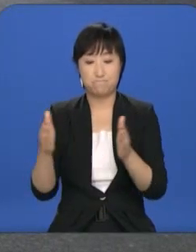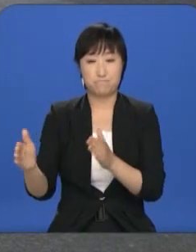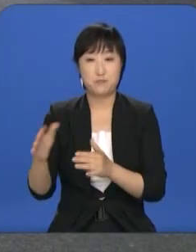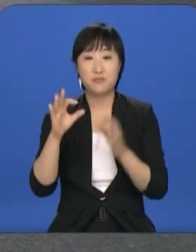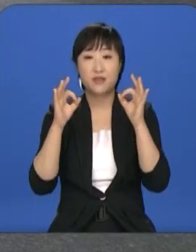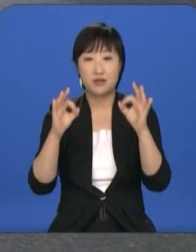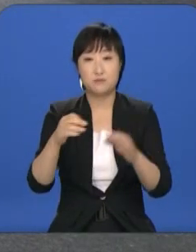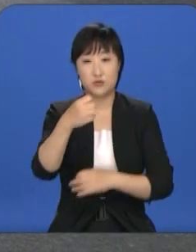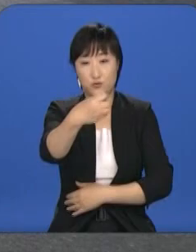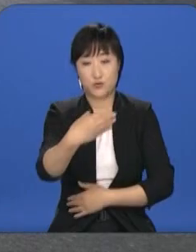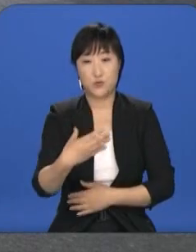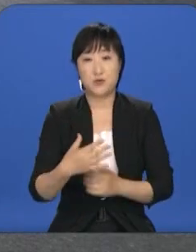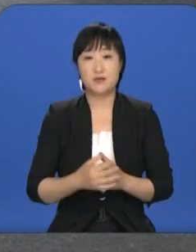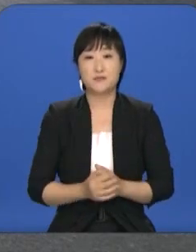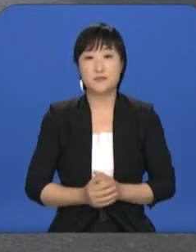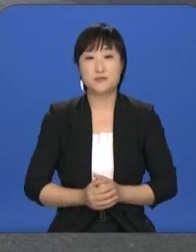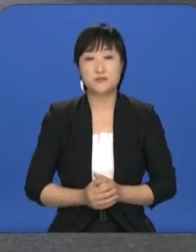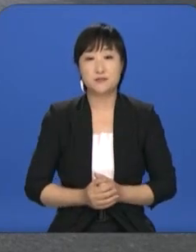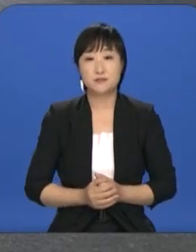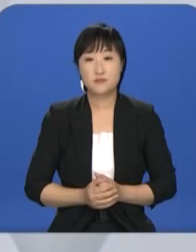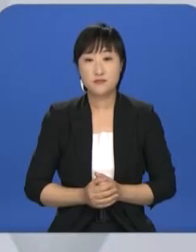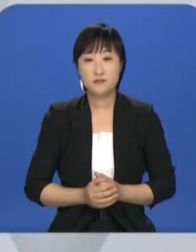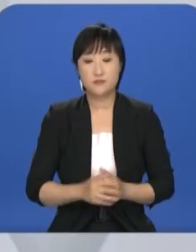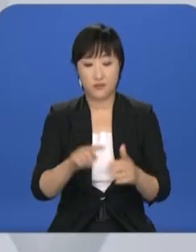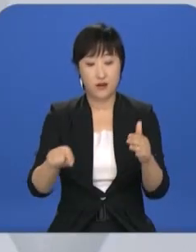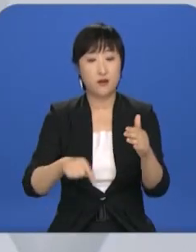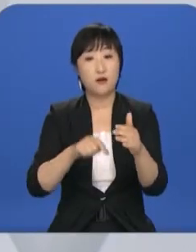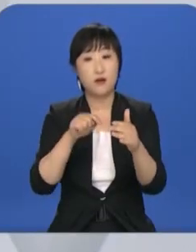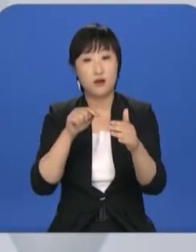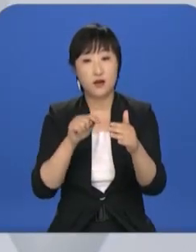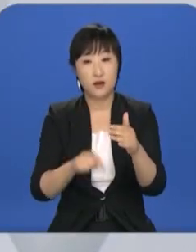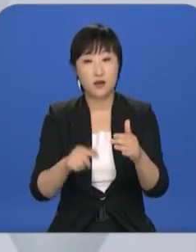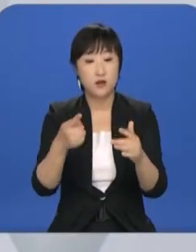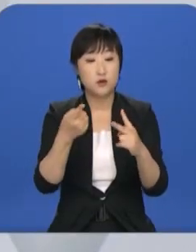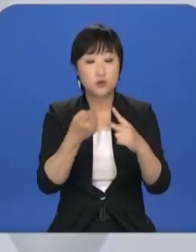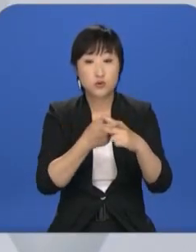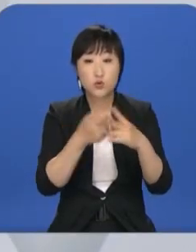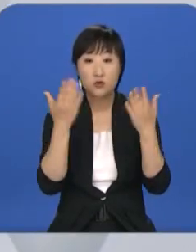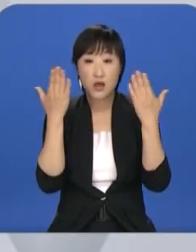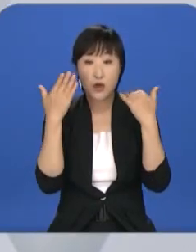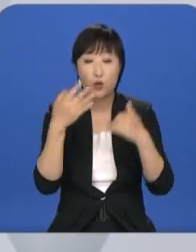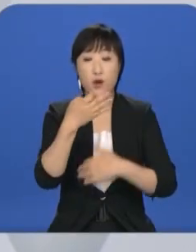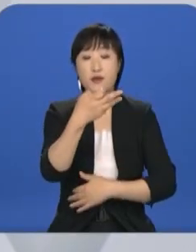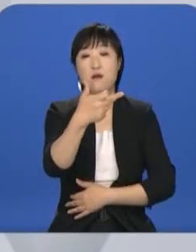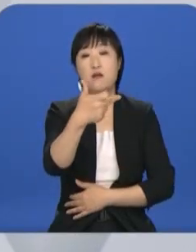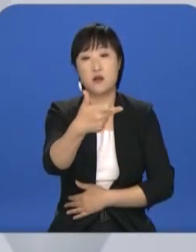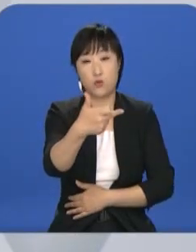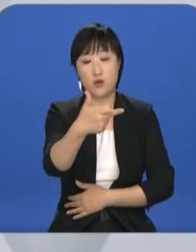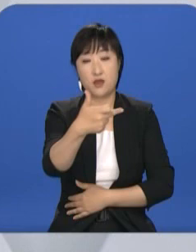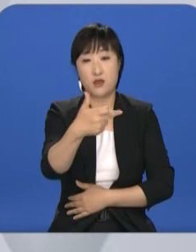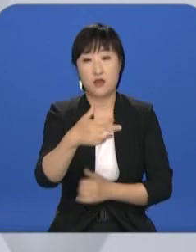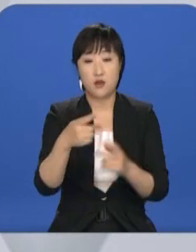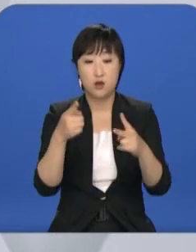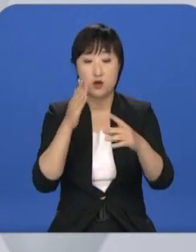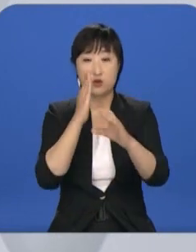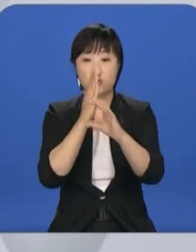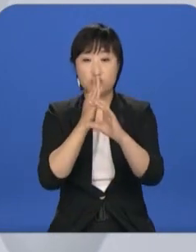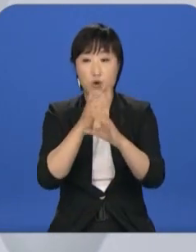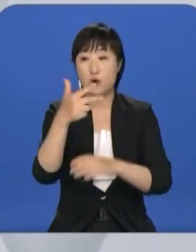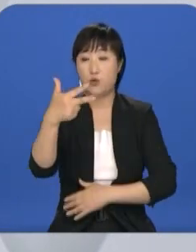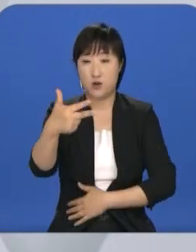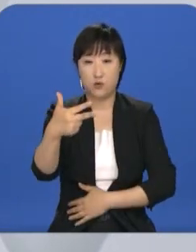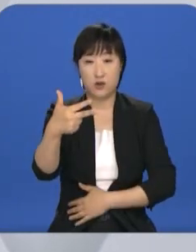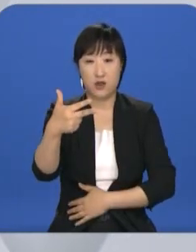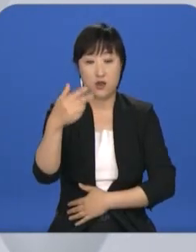다음으로 김희수 후보 답변하시기 바랍니다. 1분입니다. 우리 관내에는 초등학교가 17개소,